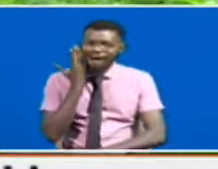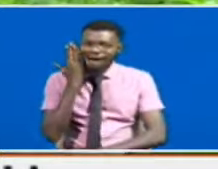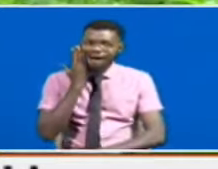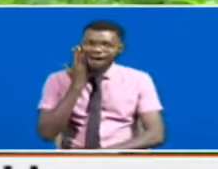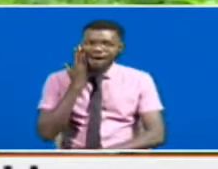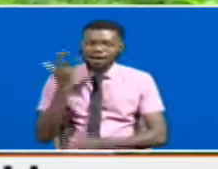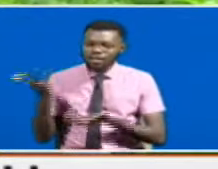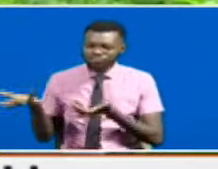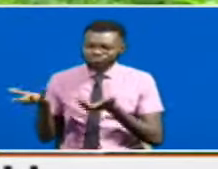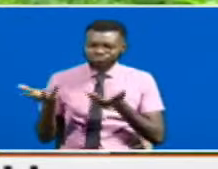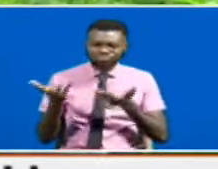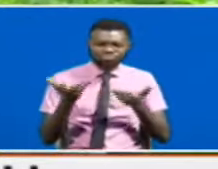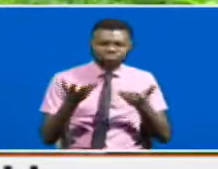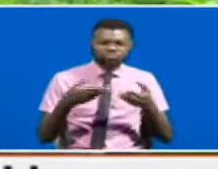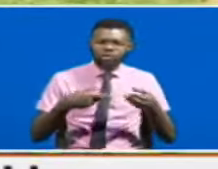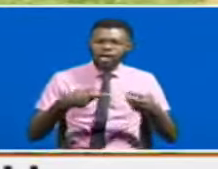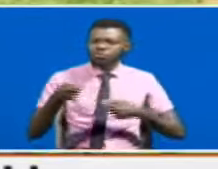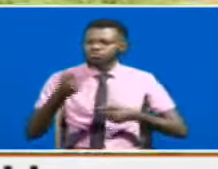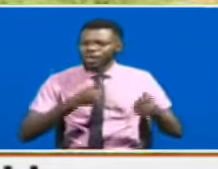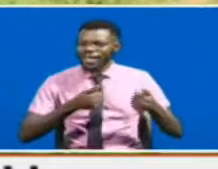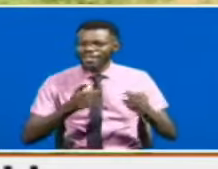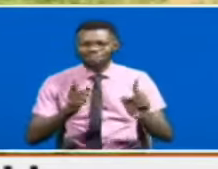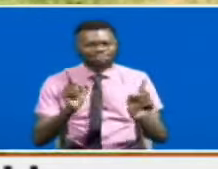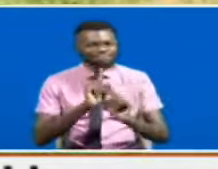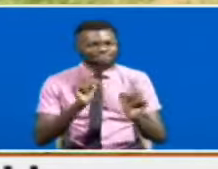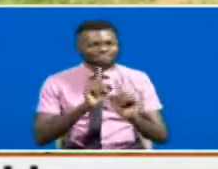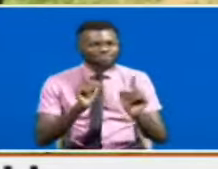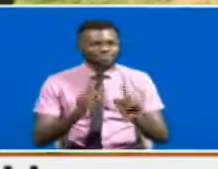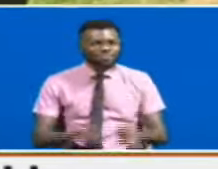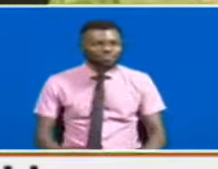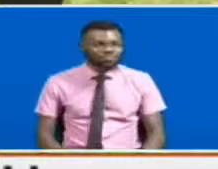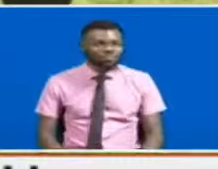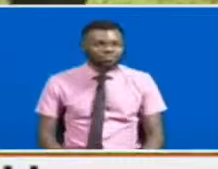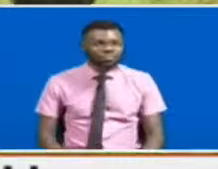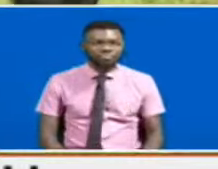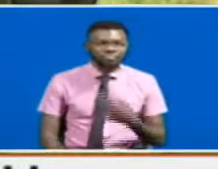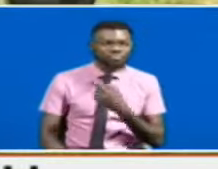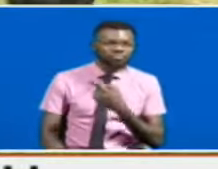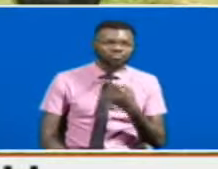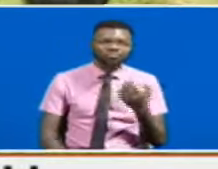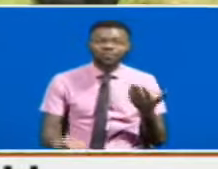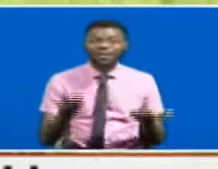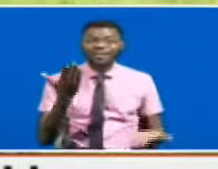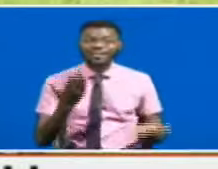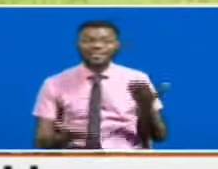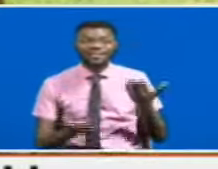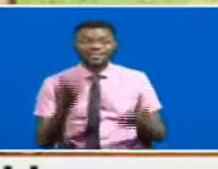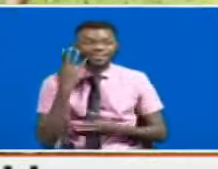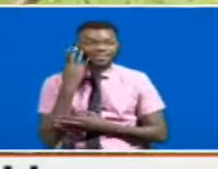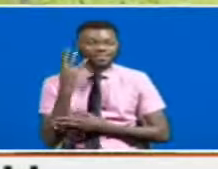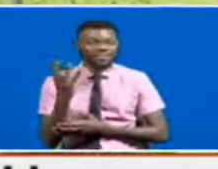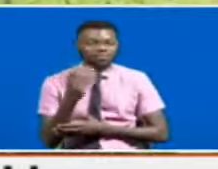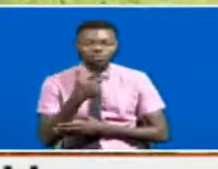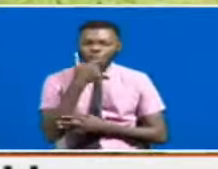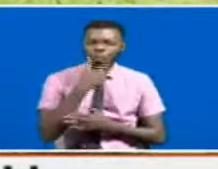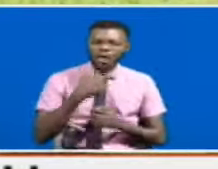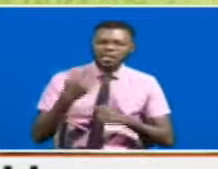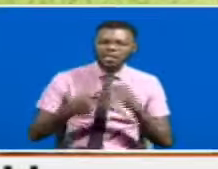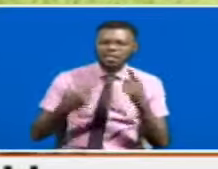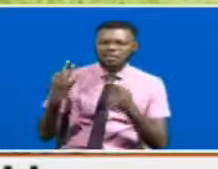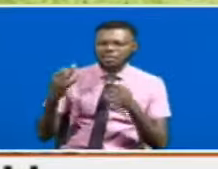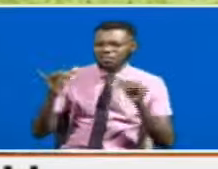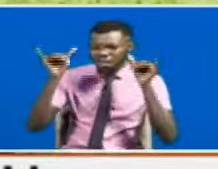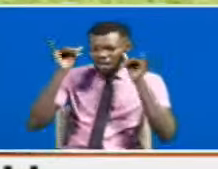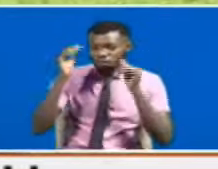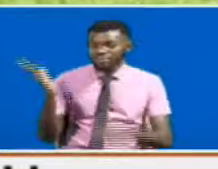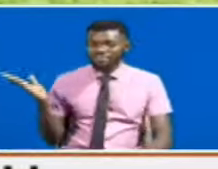Uwezi kuuza, ndio ufuke njine. Tycoon, licha ya kuwa na uzito wa kilo 400, ana umri wa miaka 3 tu. Na